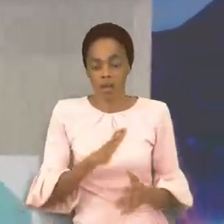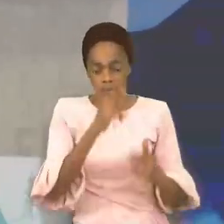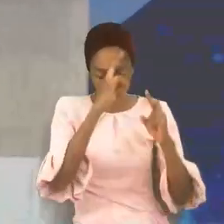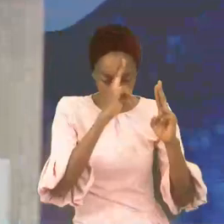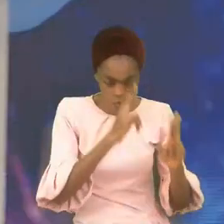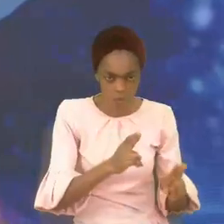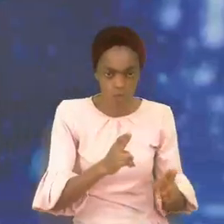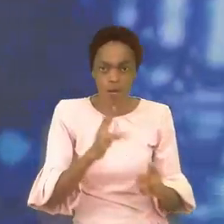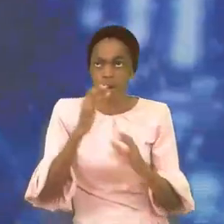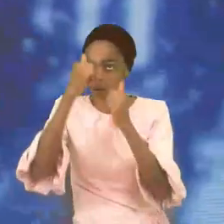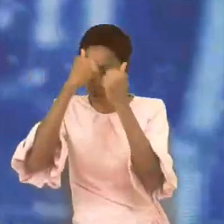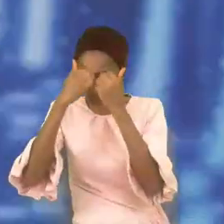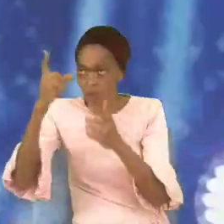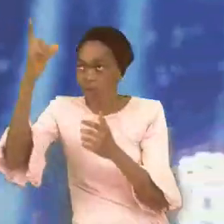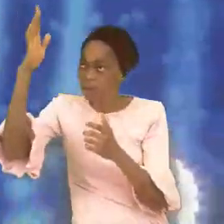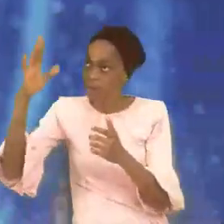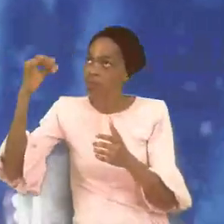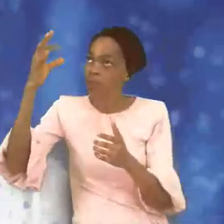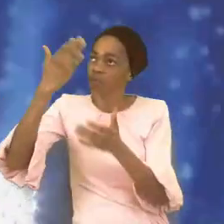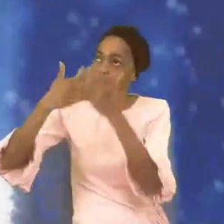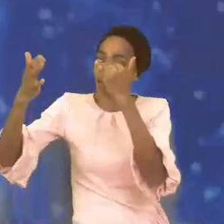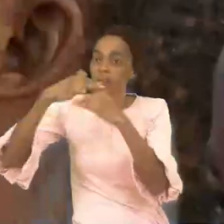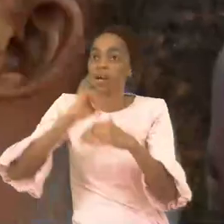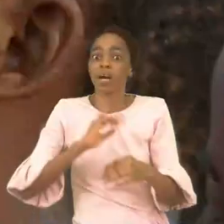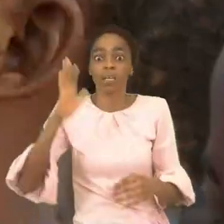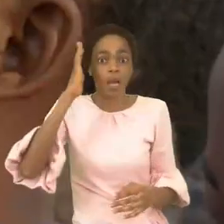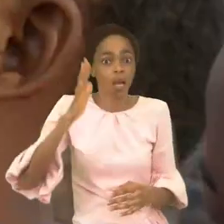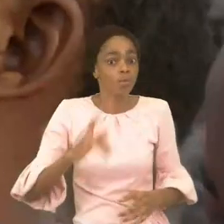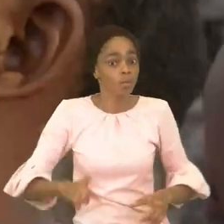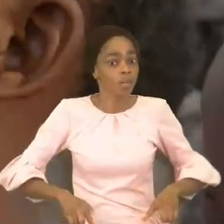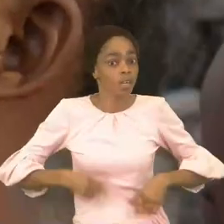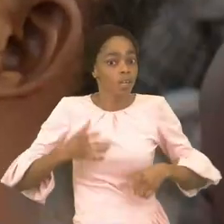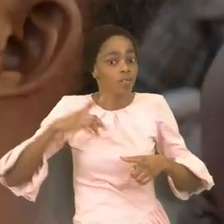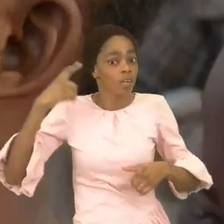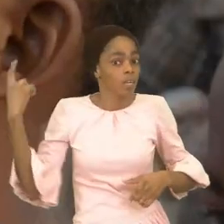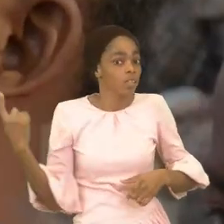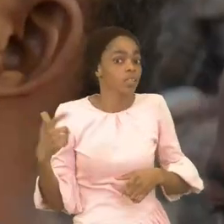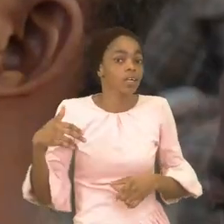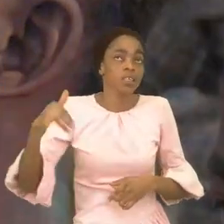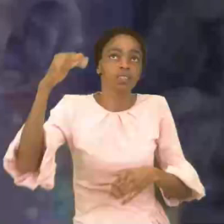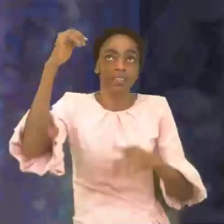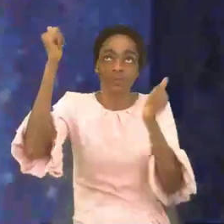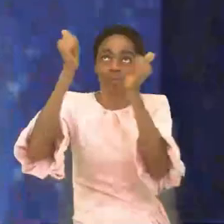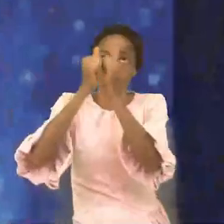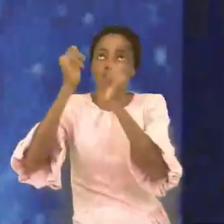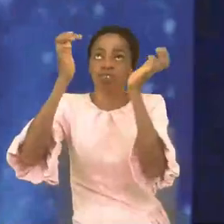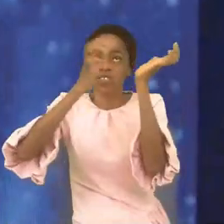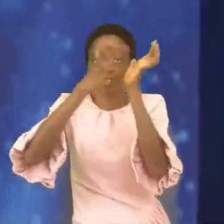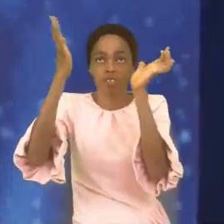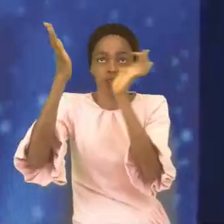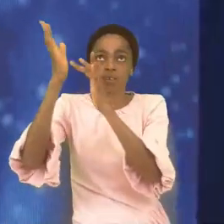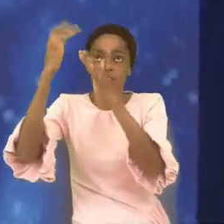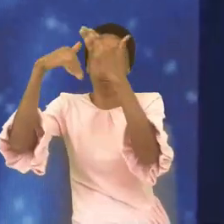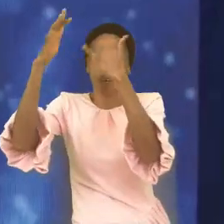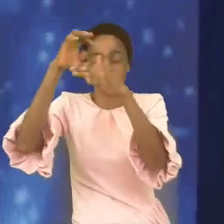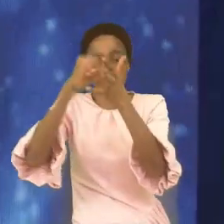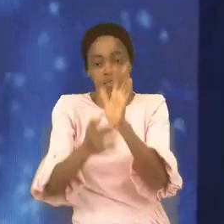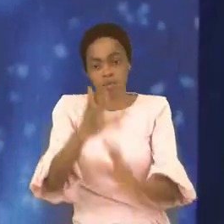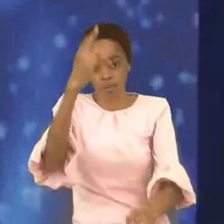du ciel. Et je passerai l'éternité avec le Seigneur au nom de